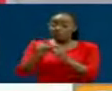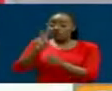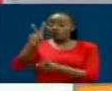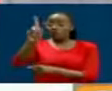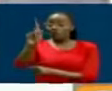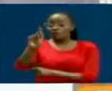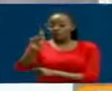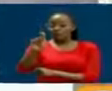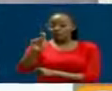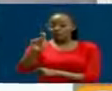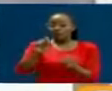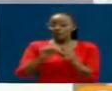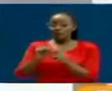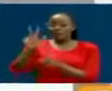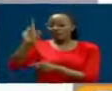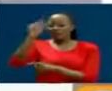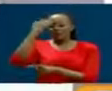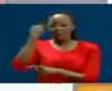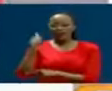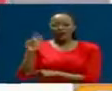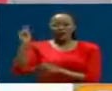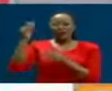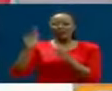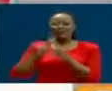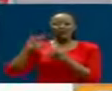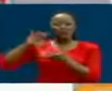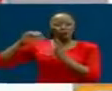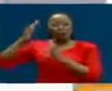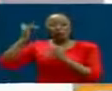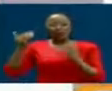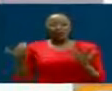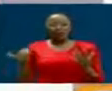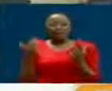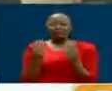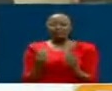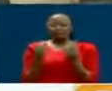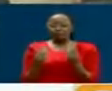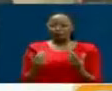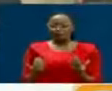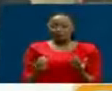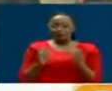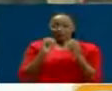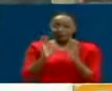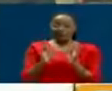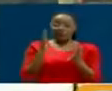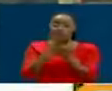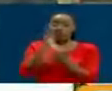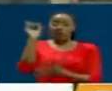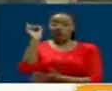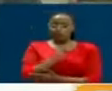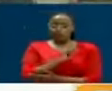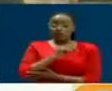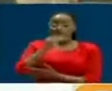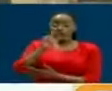term. Yeah. And third term. I don't know why Kenyans are very complicated people. It's simple and straightforward. Na ikiwa imethibitishwa